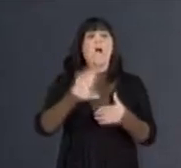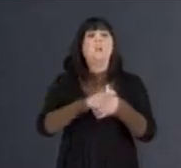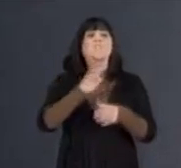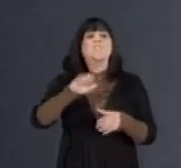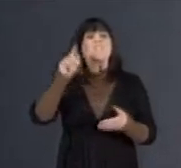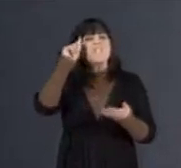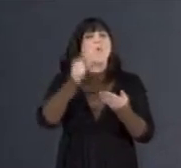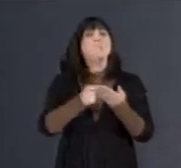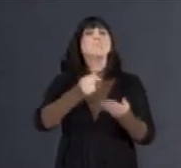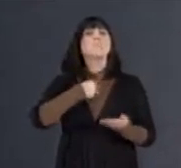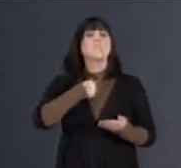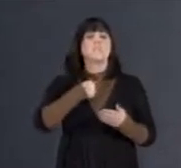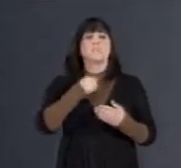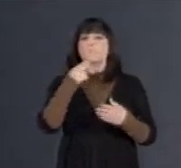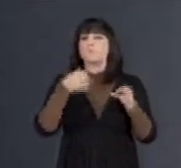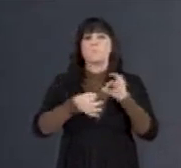Muxħi il-partiċi d-għbal.